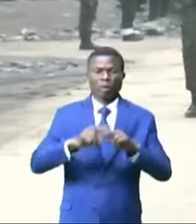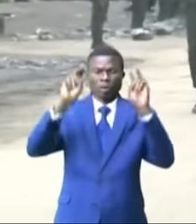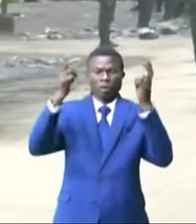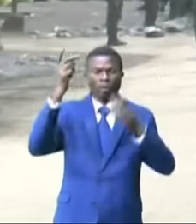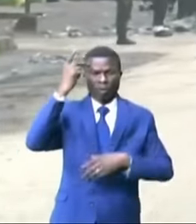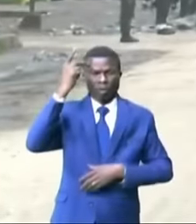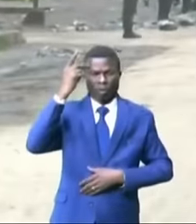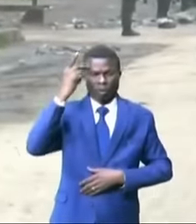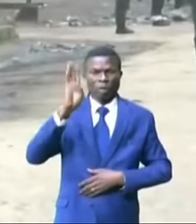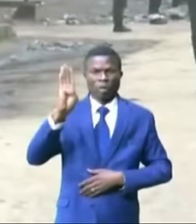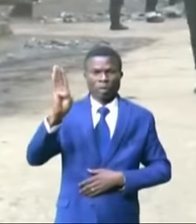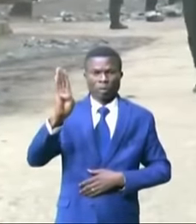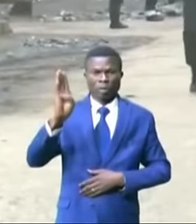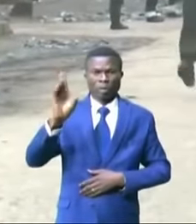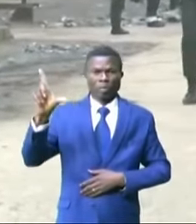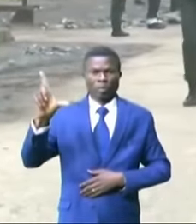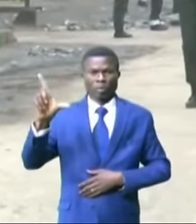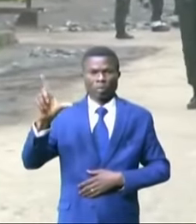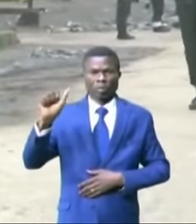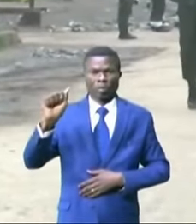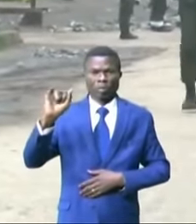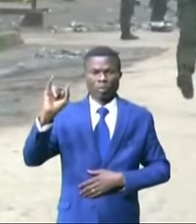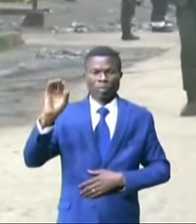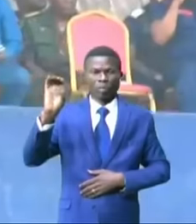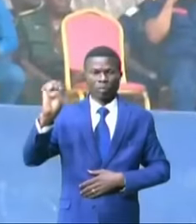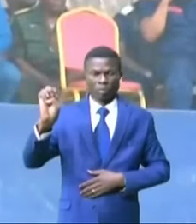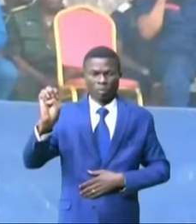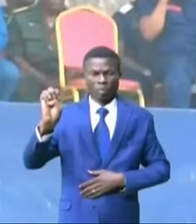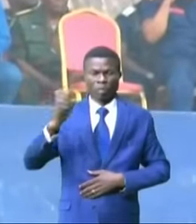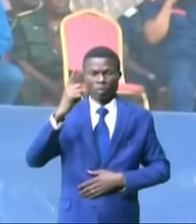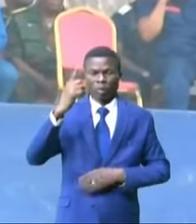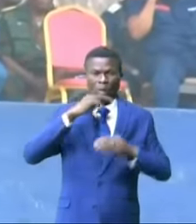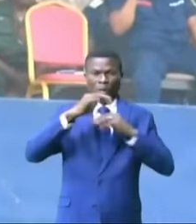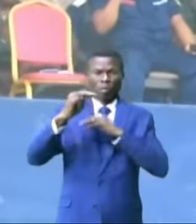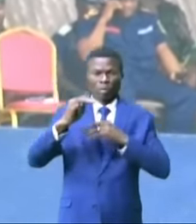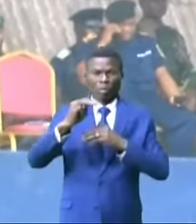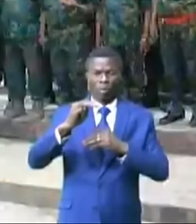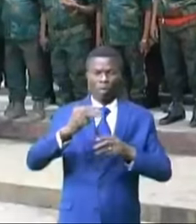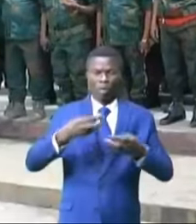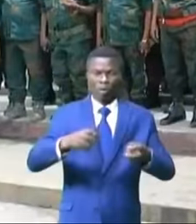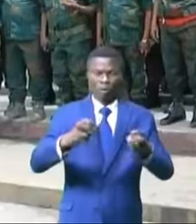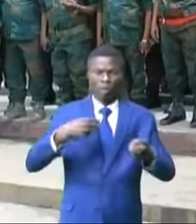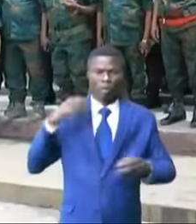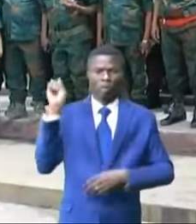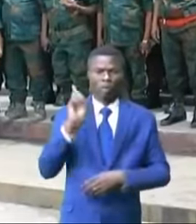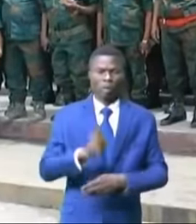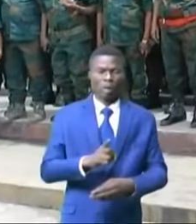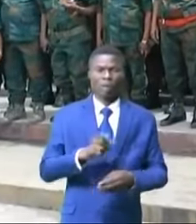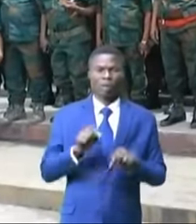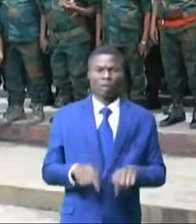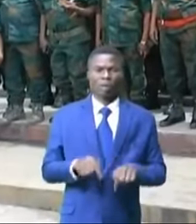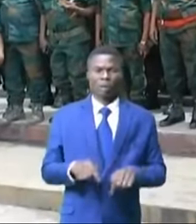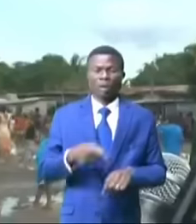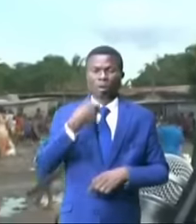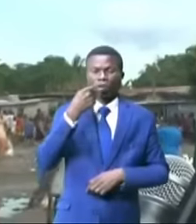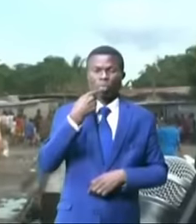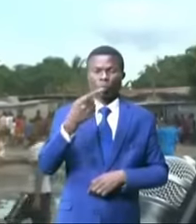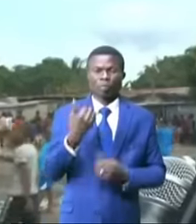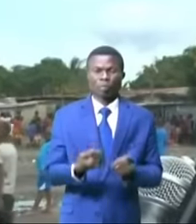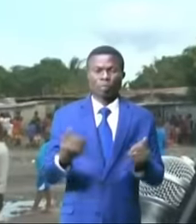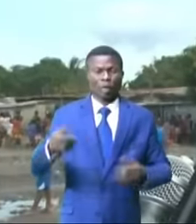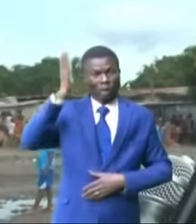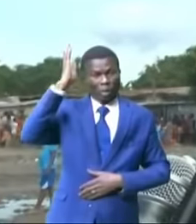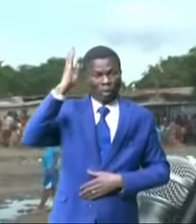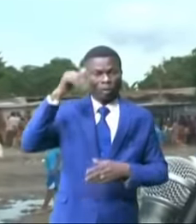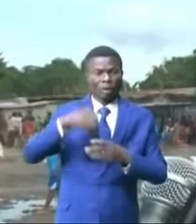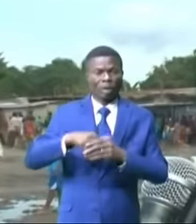Kinshasa, Blaise Kilimba-Limba. Il y a un message qui m'a poussé à ce que je puisse arriver ici. C'est que je parlais des enfants Koulouna dans